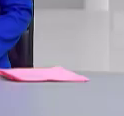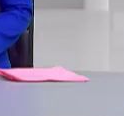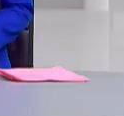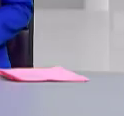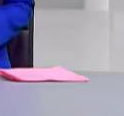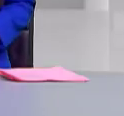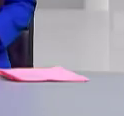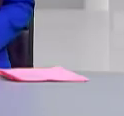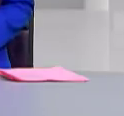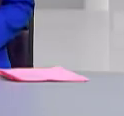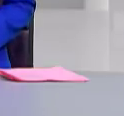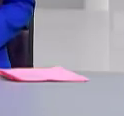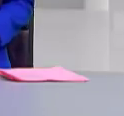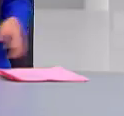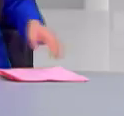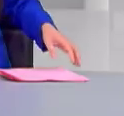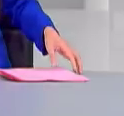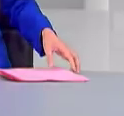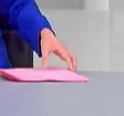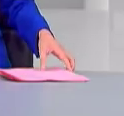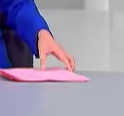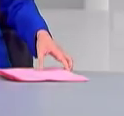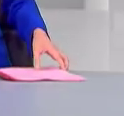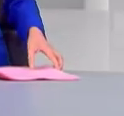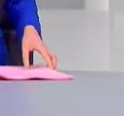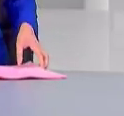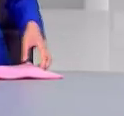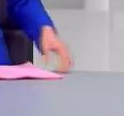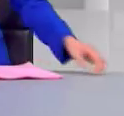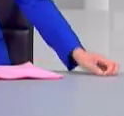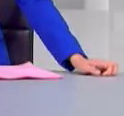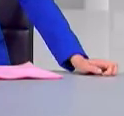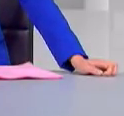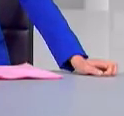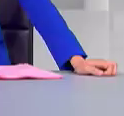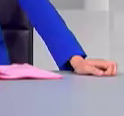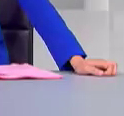di TV1 dan TV2. Setia bersama RTM, jenama